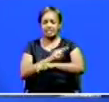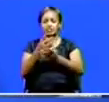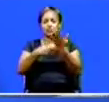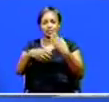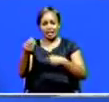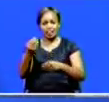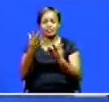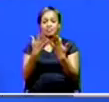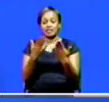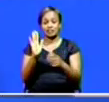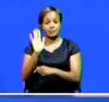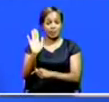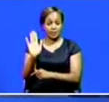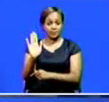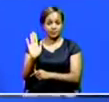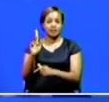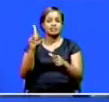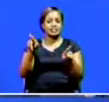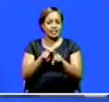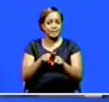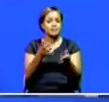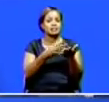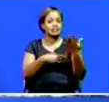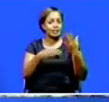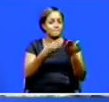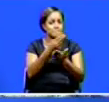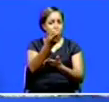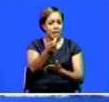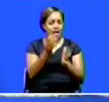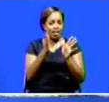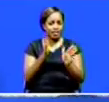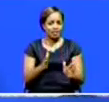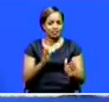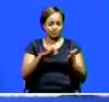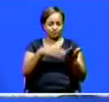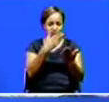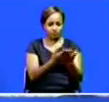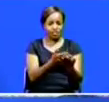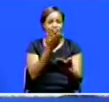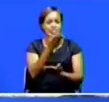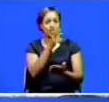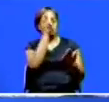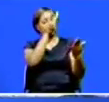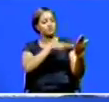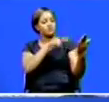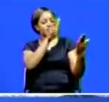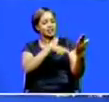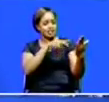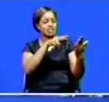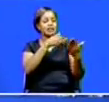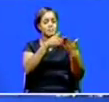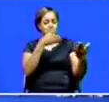alfajiri. Wanunuzi nao walikuwa kifika hapa na kusoma kabla ya kuanza mjadala wa mapendekezo ya bei